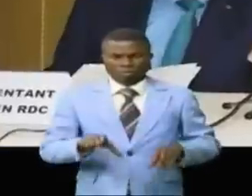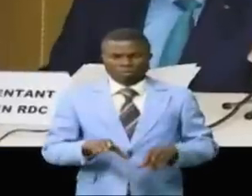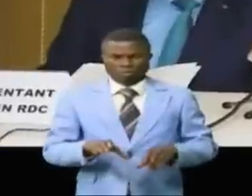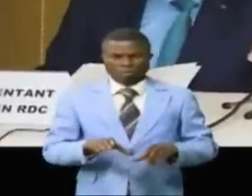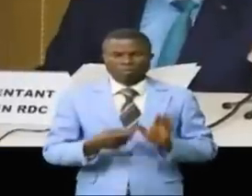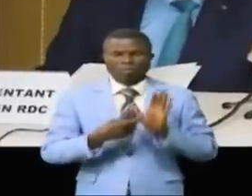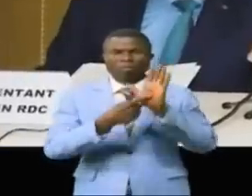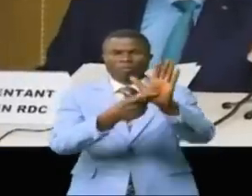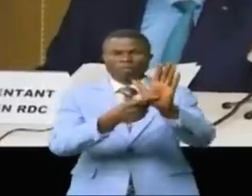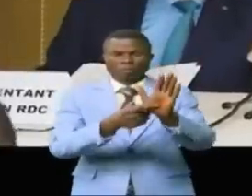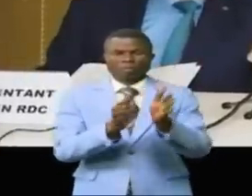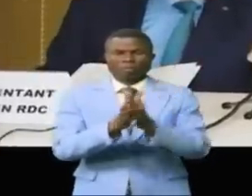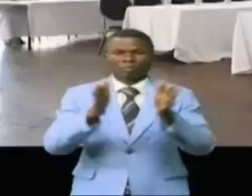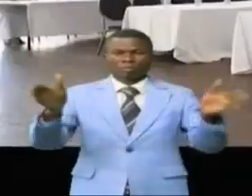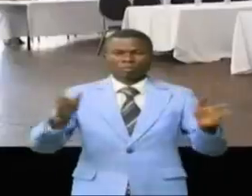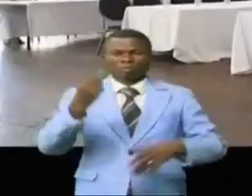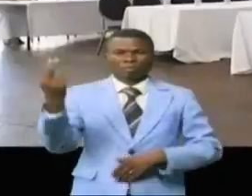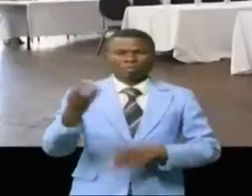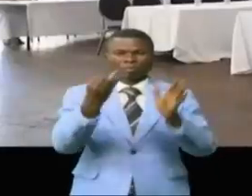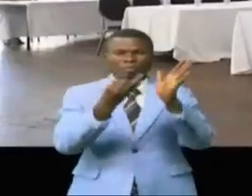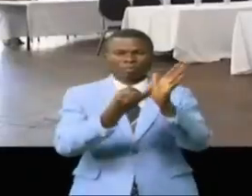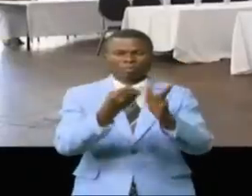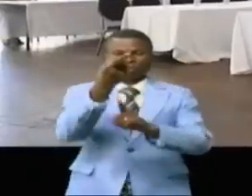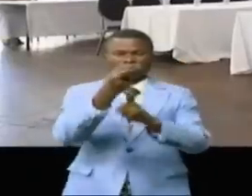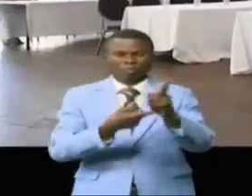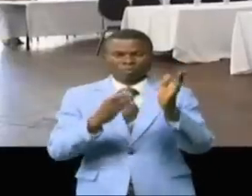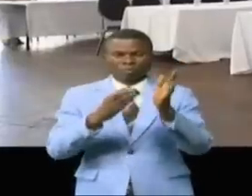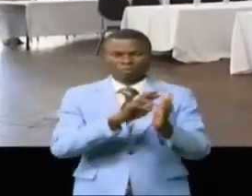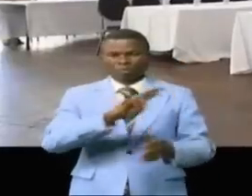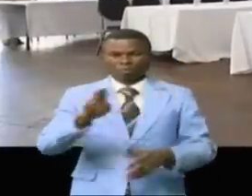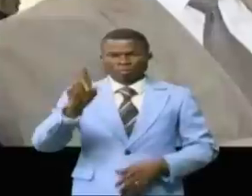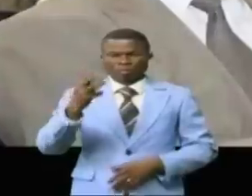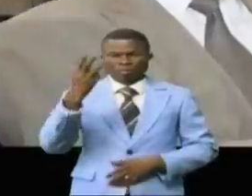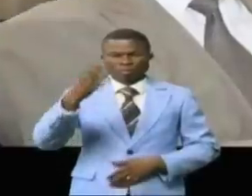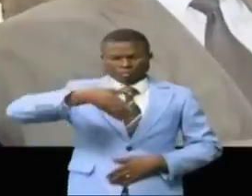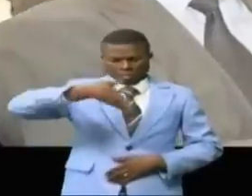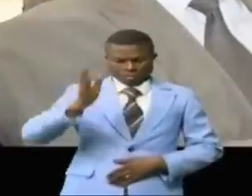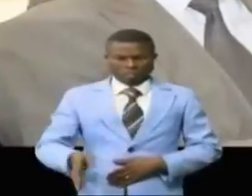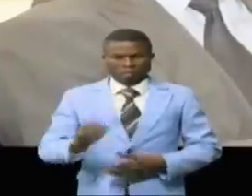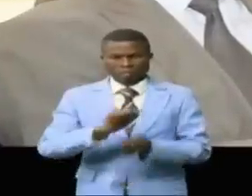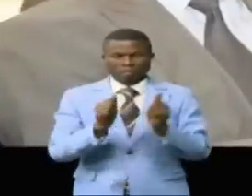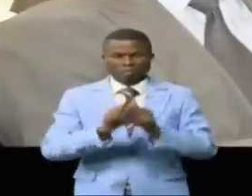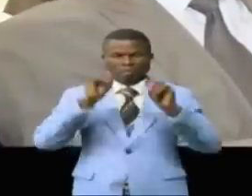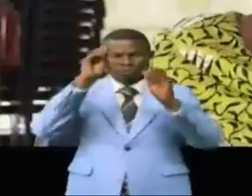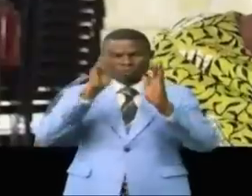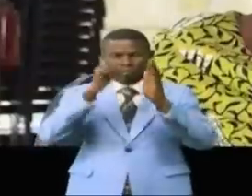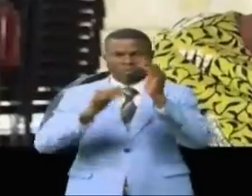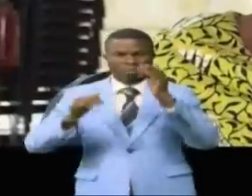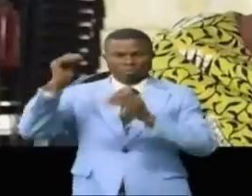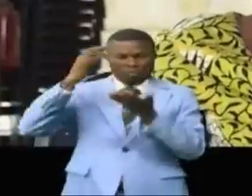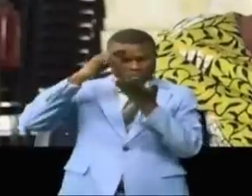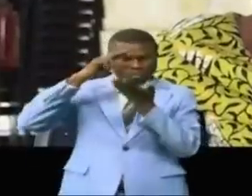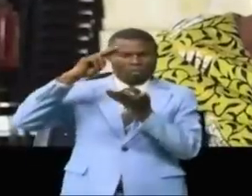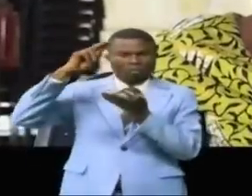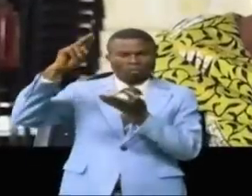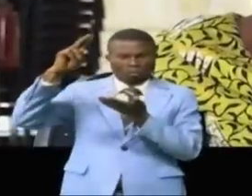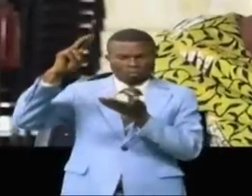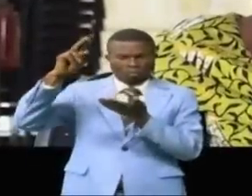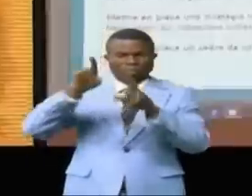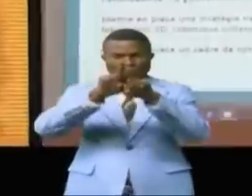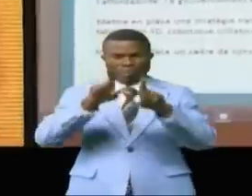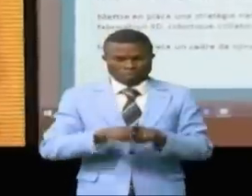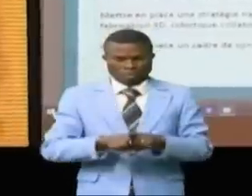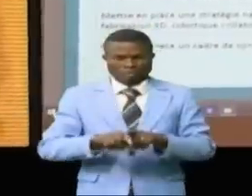été présenté officiellement ce 27 septembre 2023 aux experts du secteur de l'enseignement supérieur et universitaire et